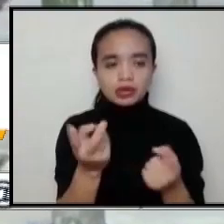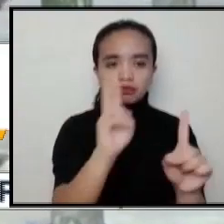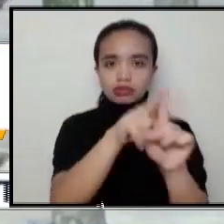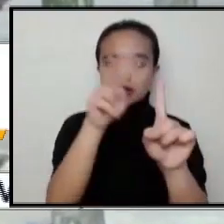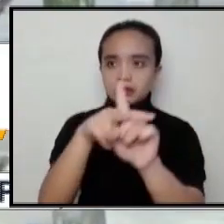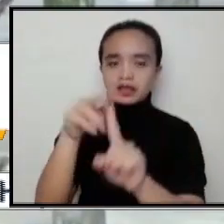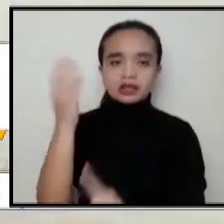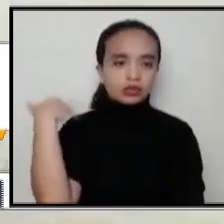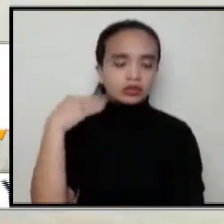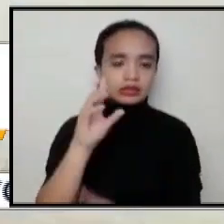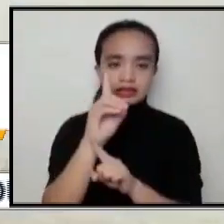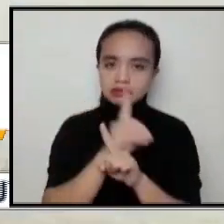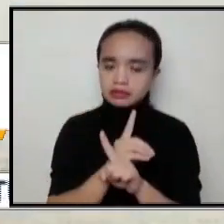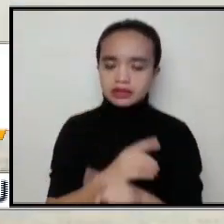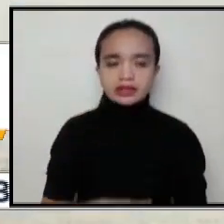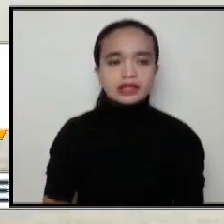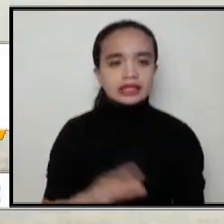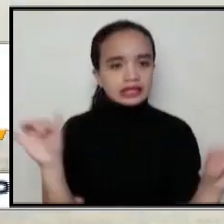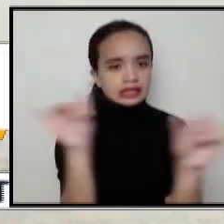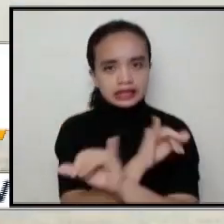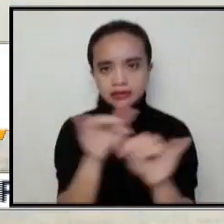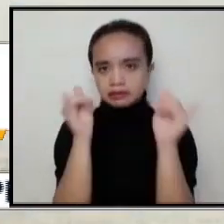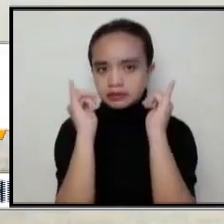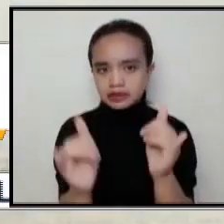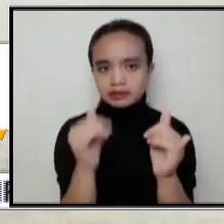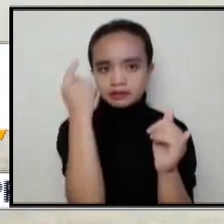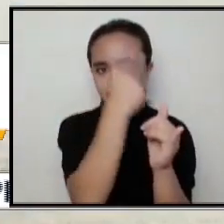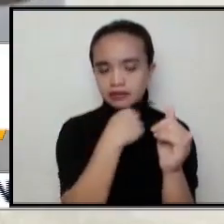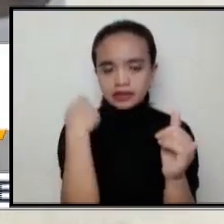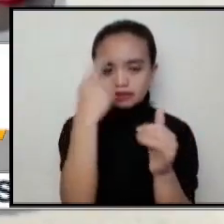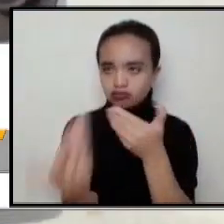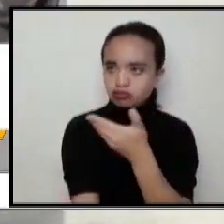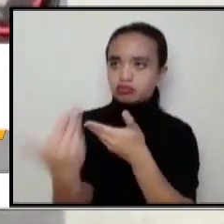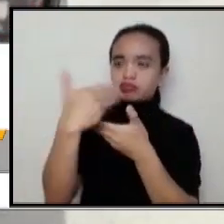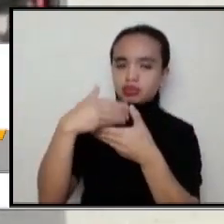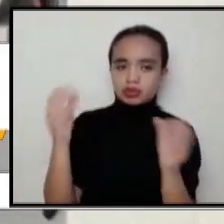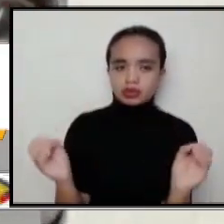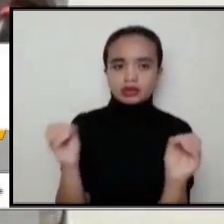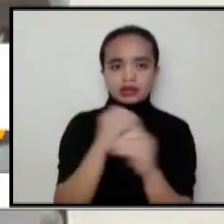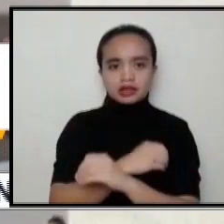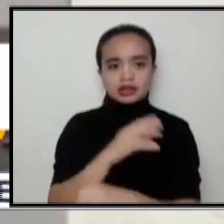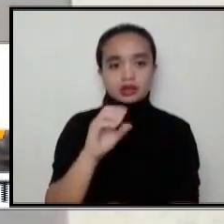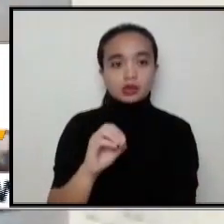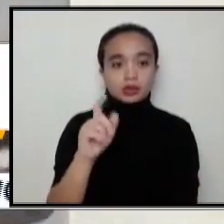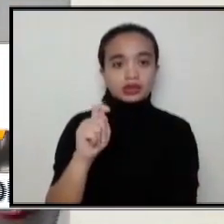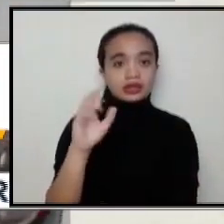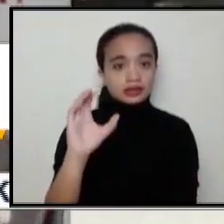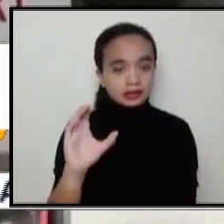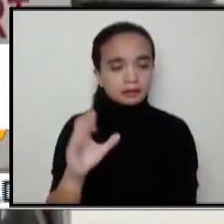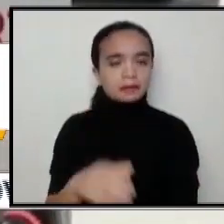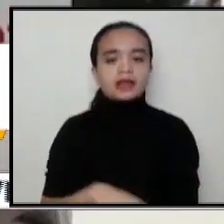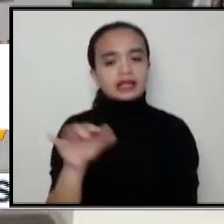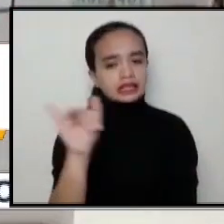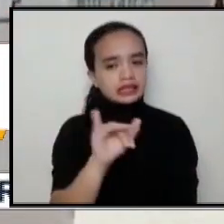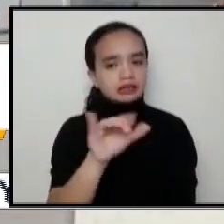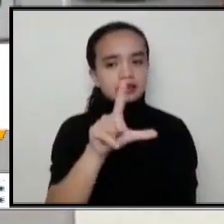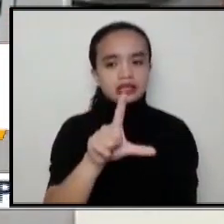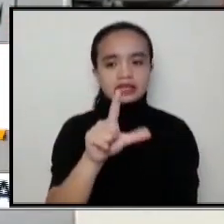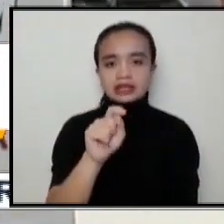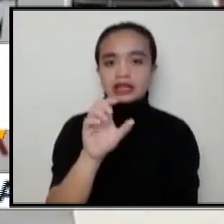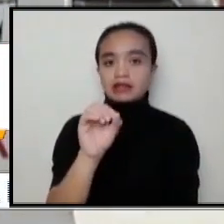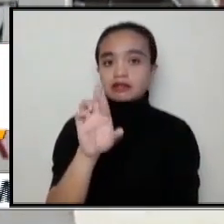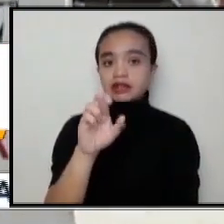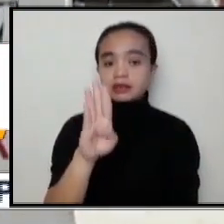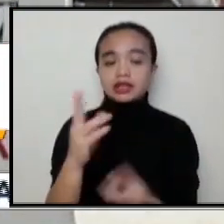see the same faces to go to our office in OTC and sa LTFRB para sumama sa programa.